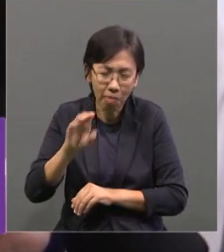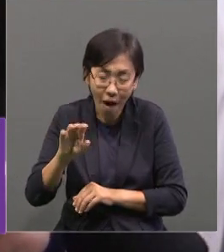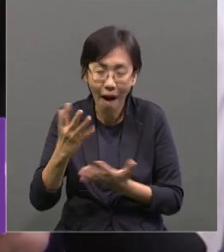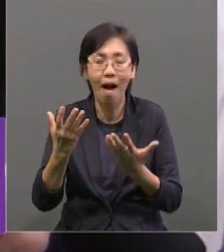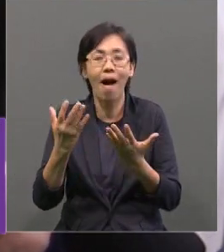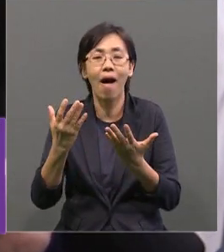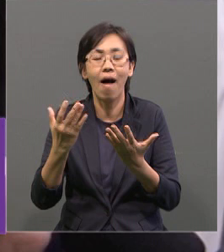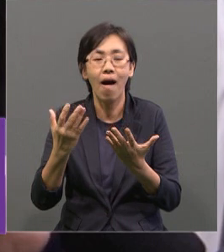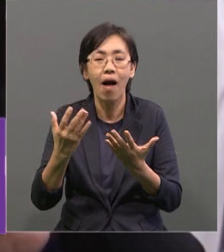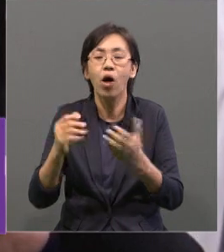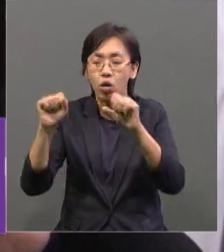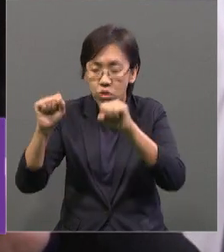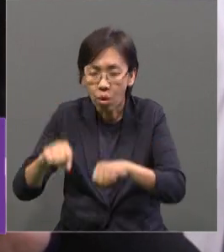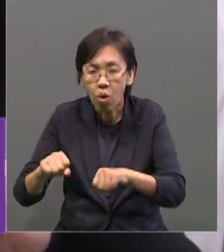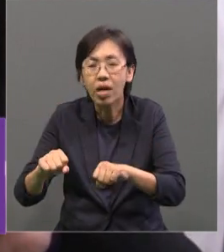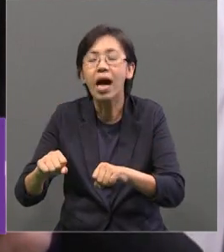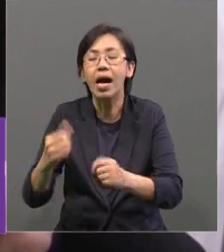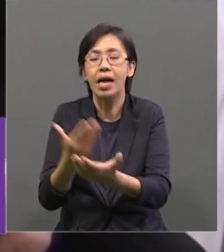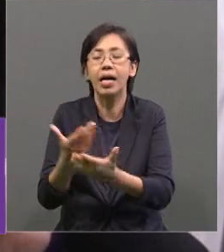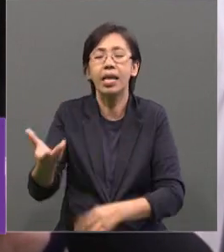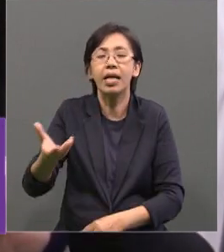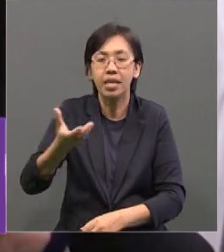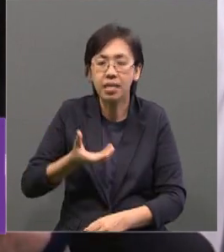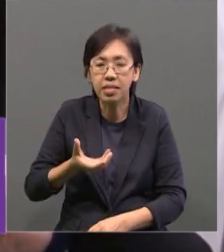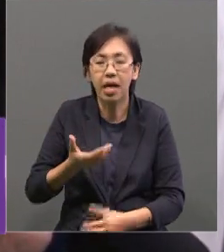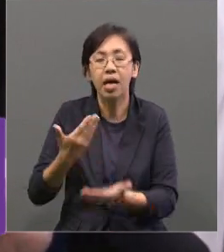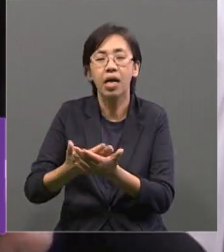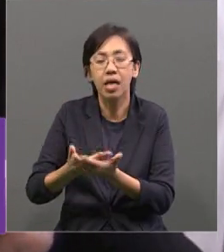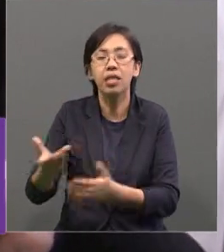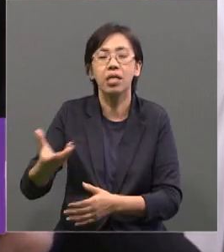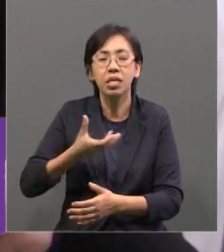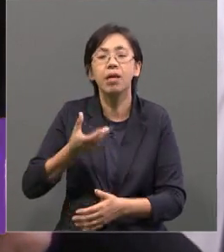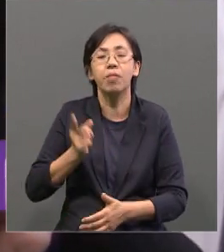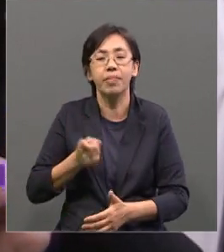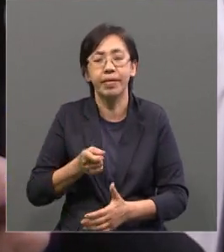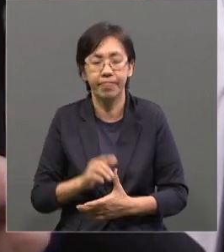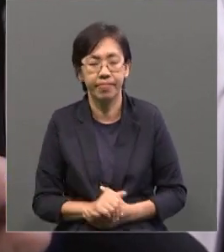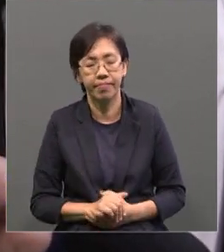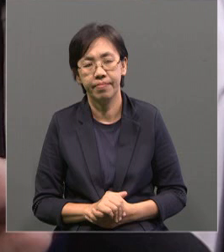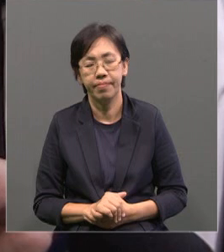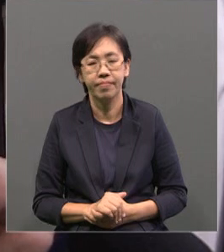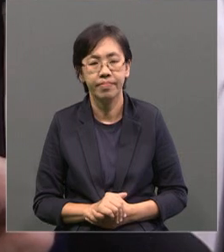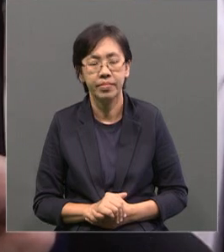วันที่เขาตกลงที่จะคืนเงินกันเขาก็โอนคืนผมตามปกติครับผม